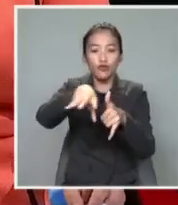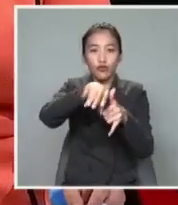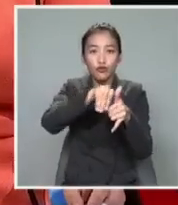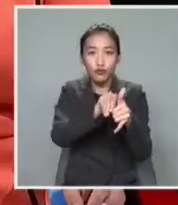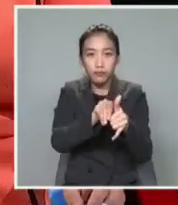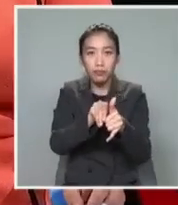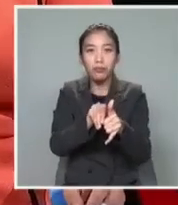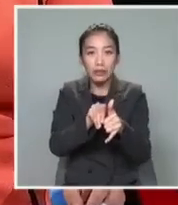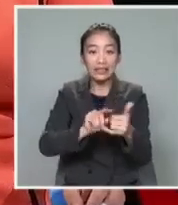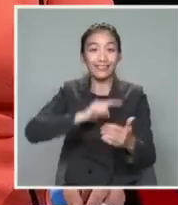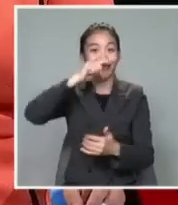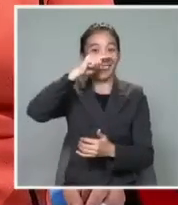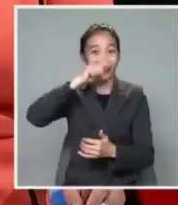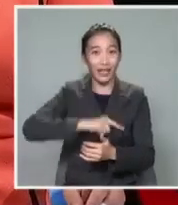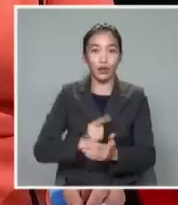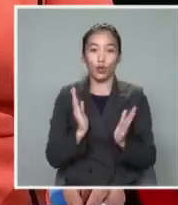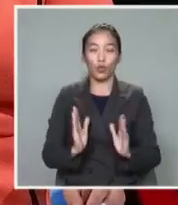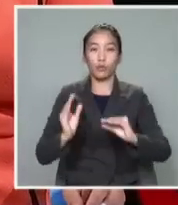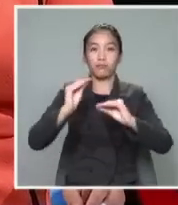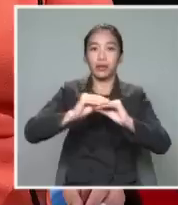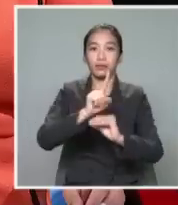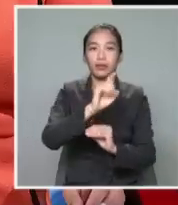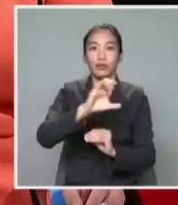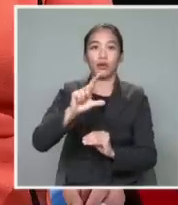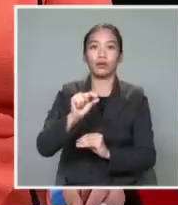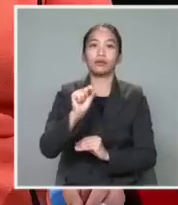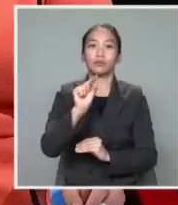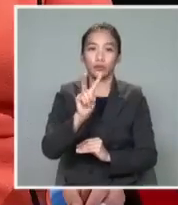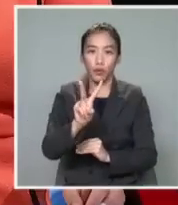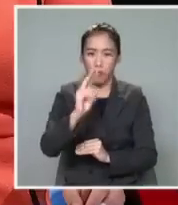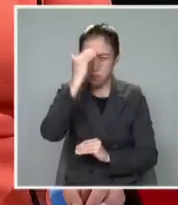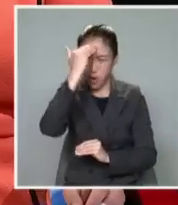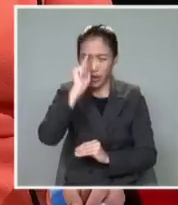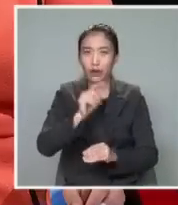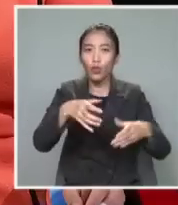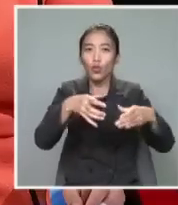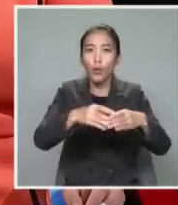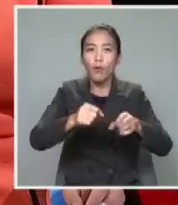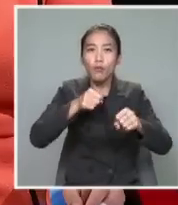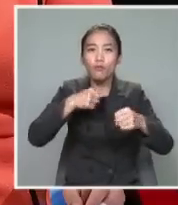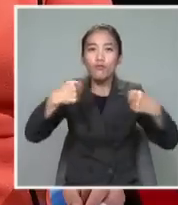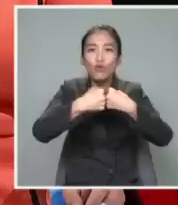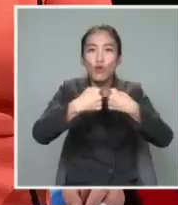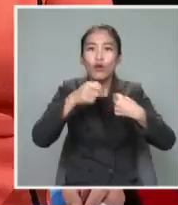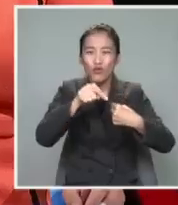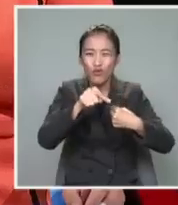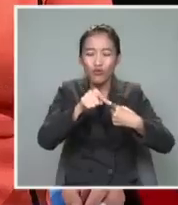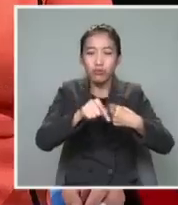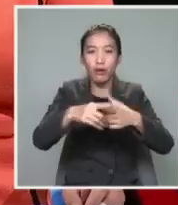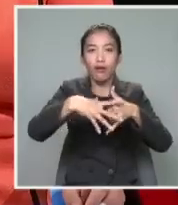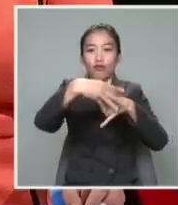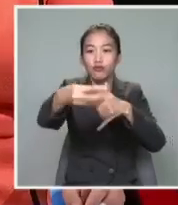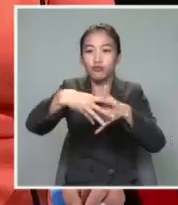เพิ่มขึ้นอีก122คนซึ่งก็ยังคงมาจากกลุ่มนักมวยอยู่แล้วก็มีที่พบใหม่ๆด้วยเหมือนกันนะครับขณ